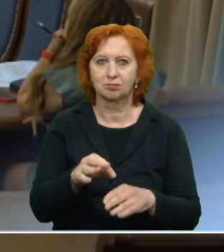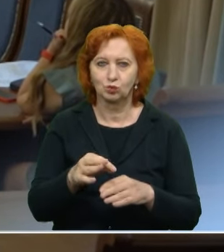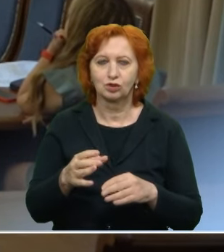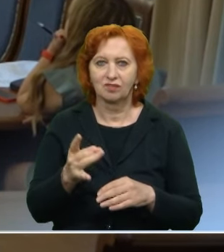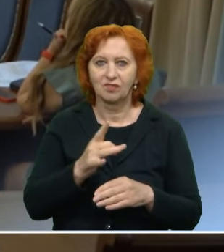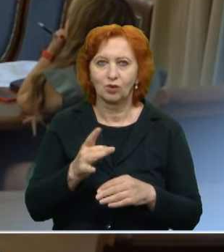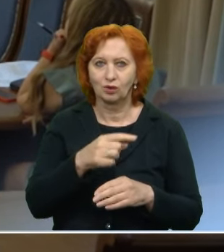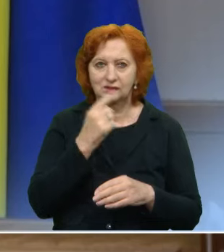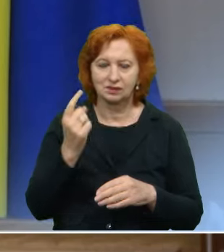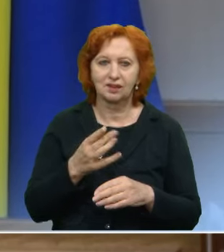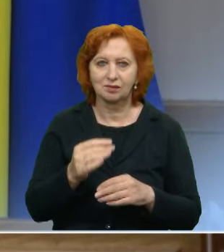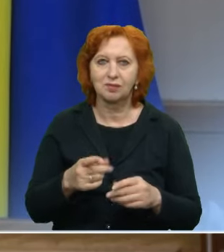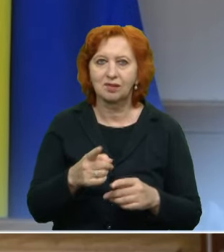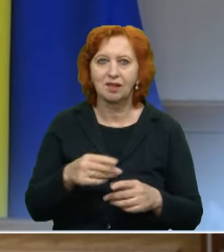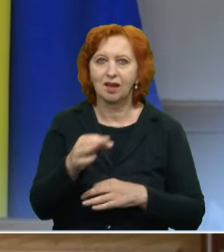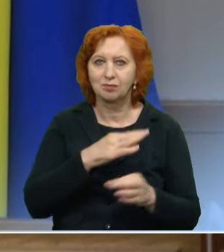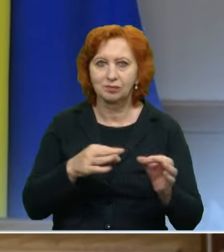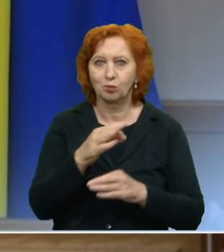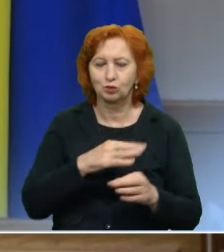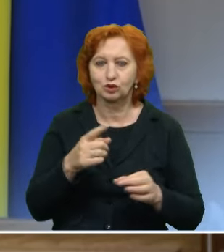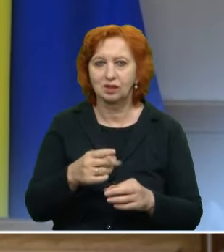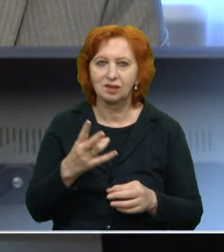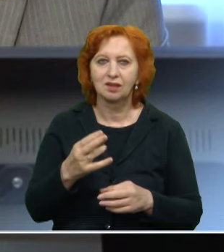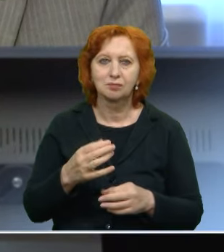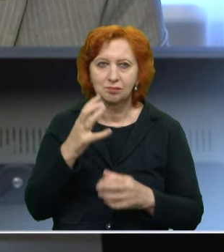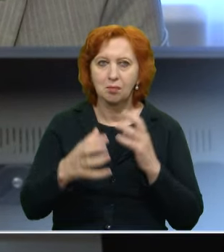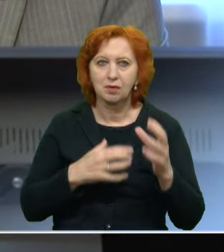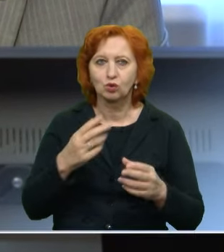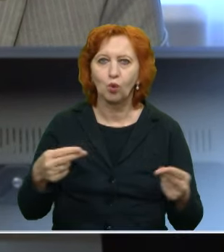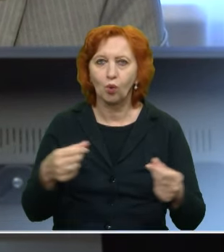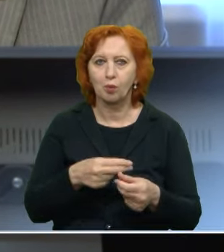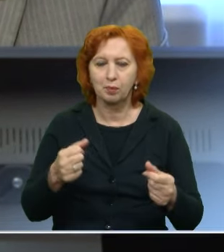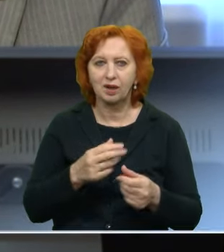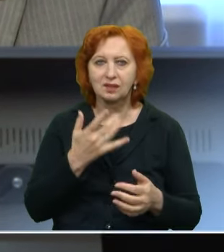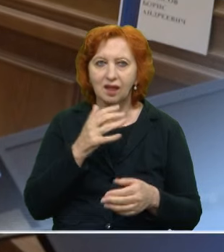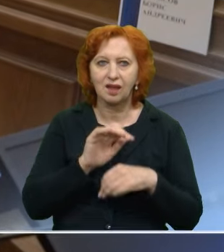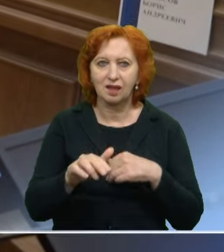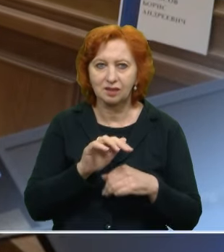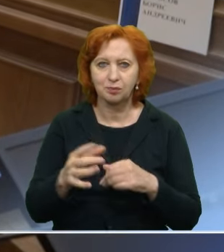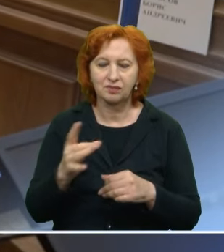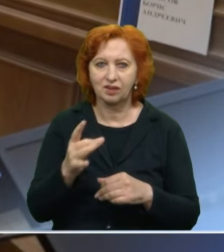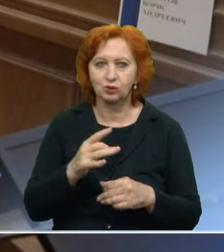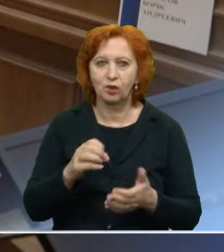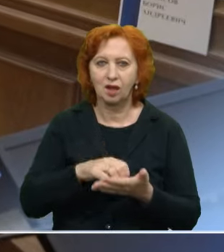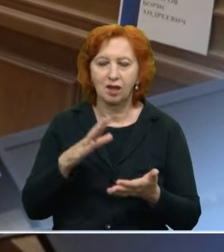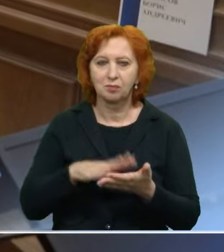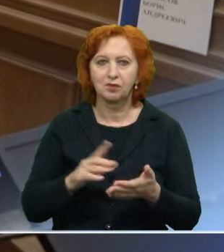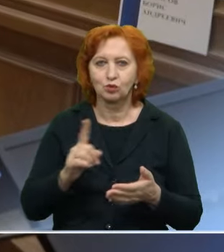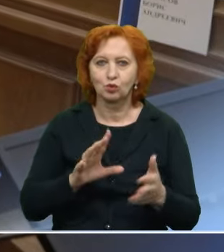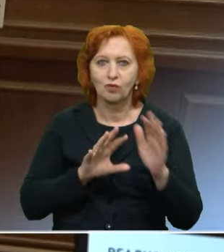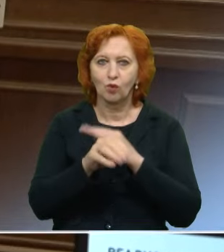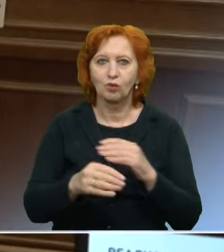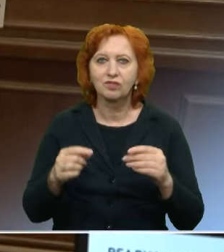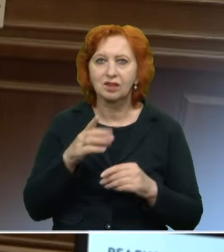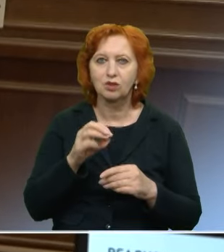Также парламентарий на обсуждении национального проекта «Международная кооперация и экспорт» в Ростовской области отметили, что регион входит в